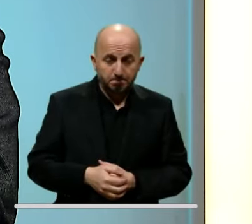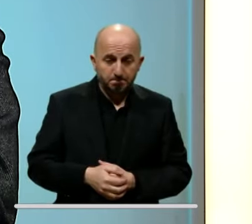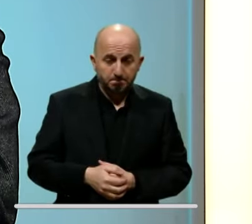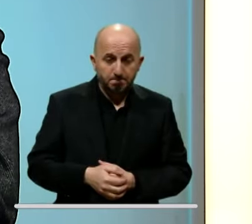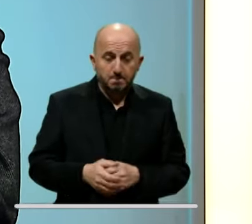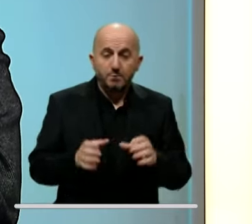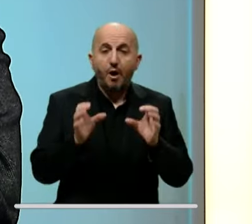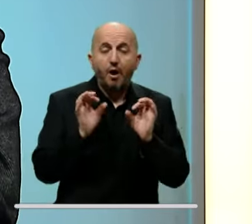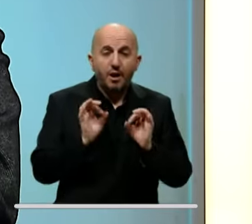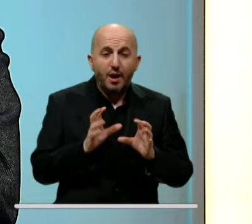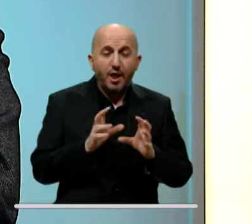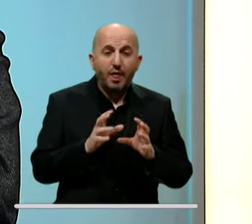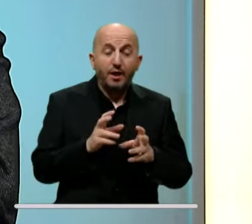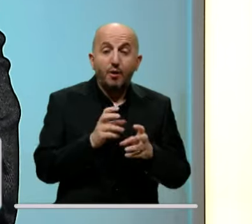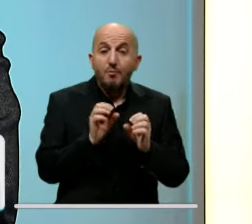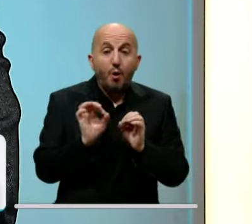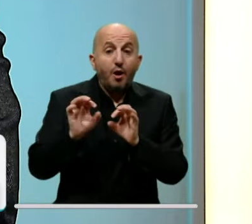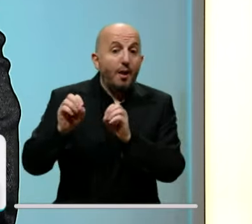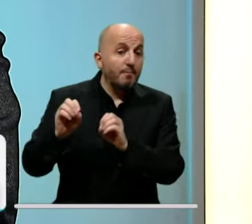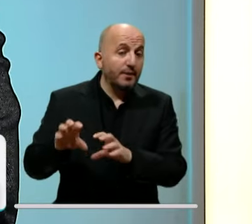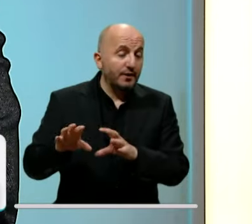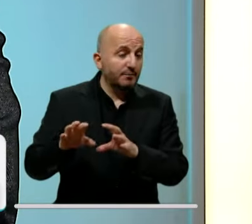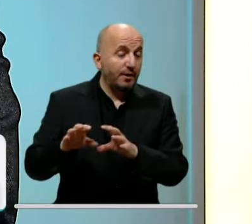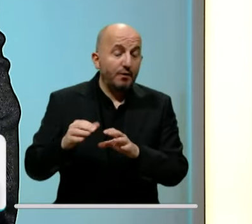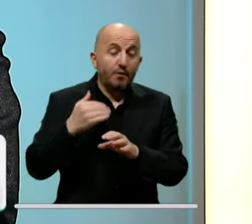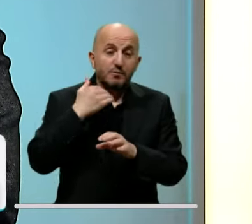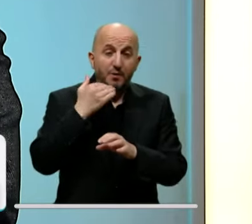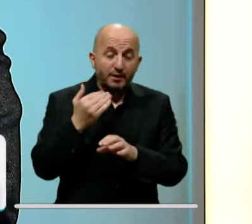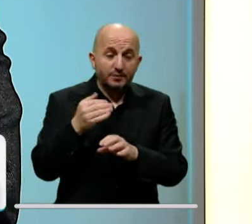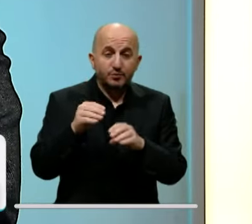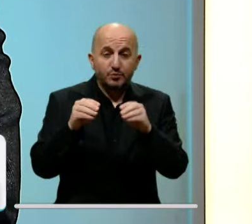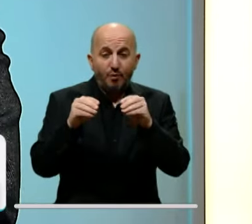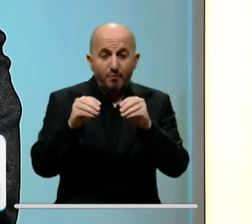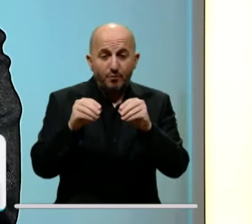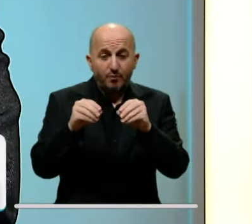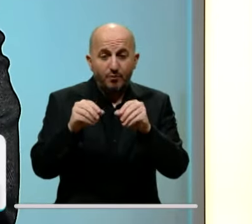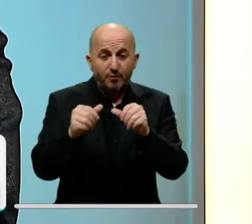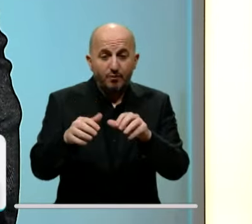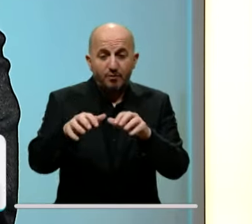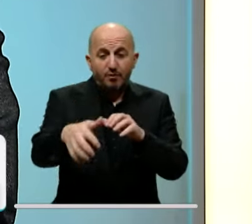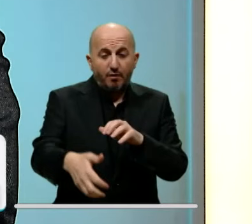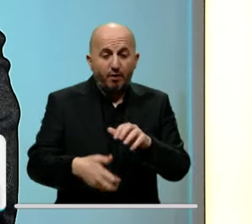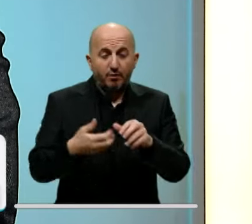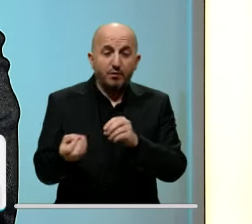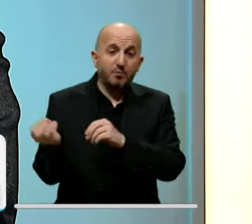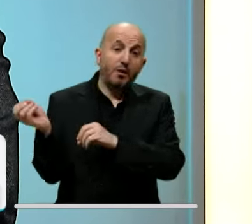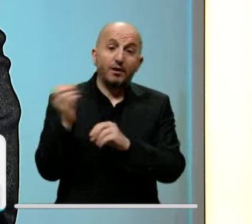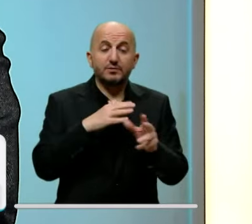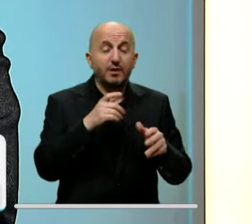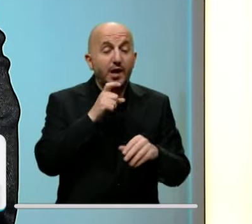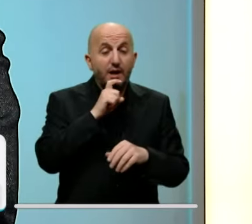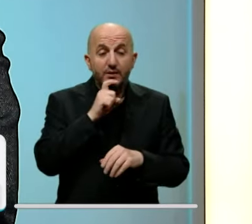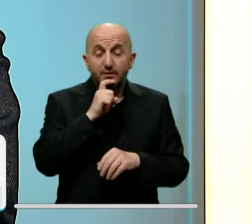yani böyle öyle bırakmak öyle toprağı Hani kaldırıp atmak yanlış olur